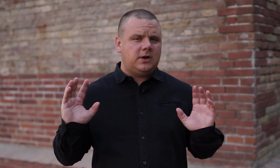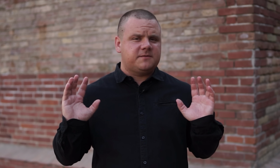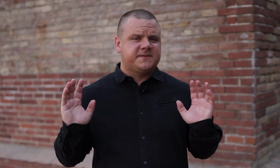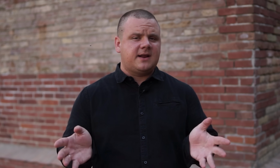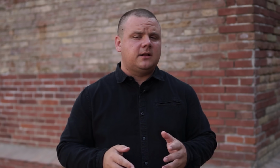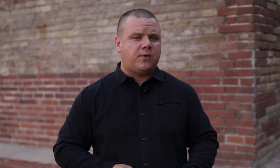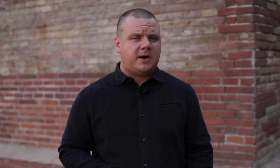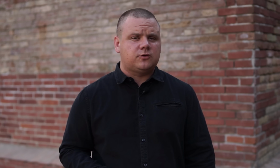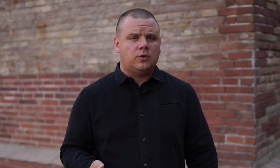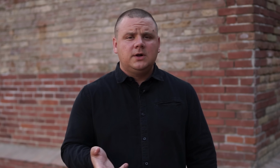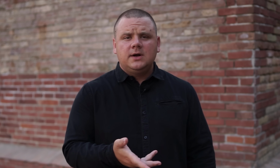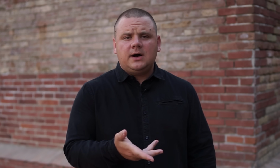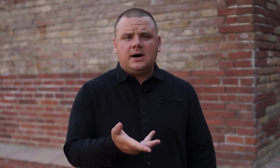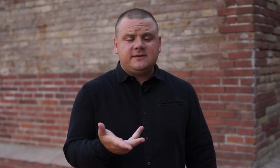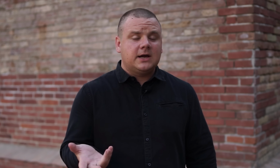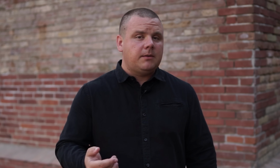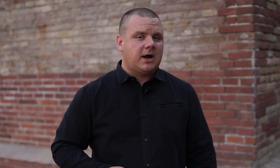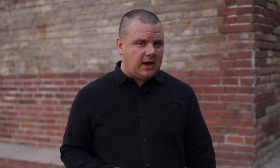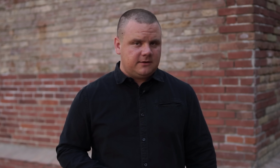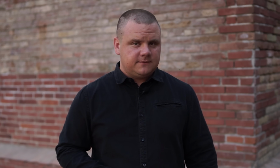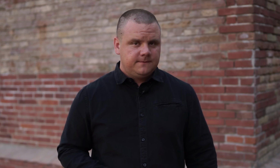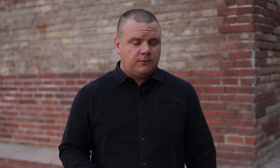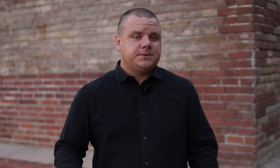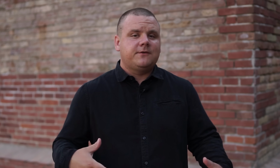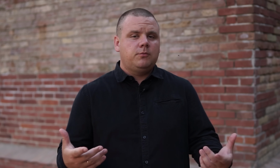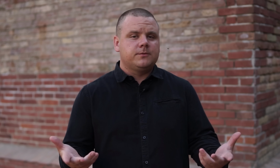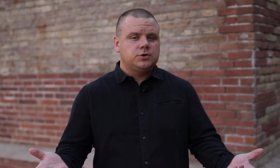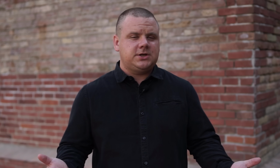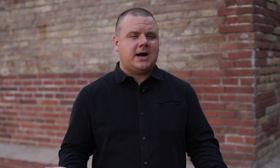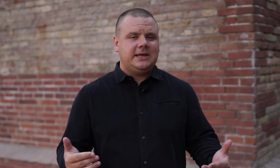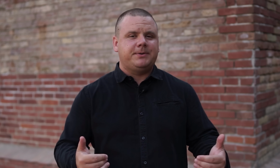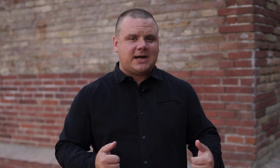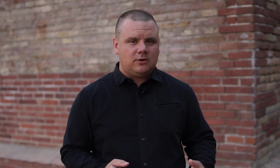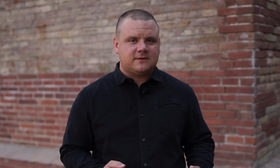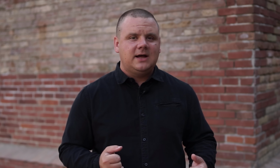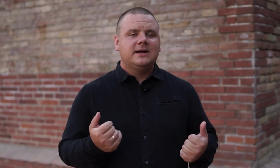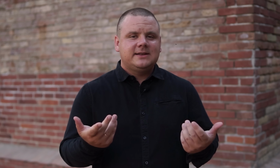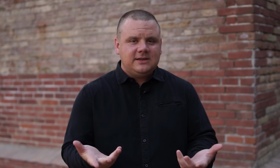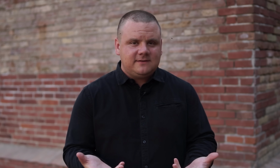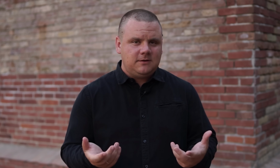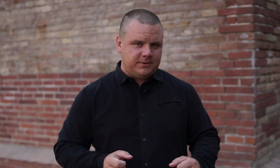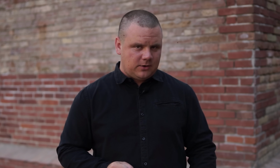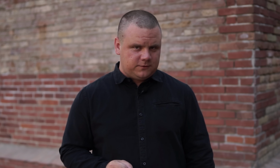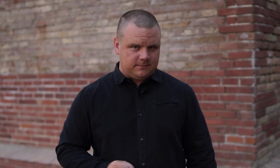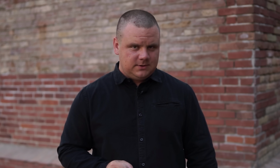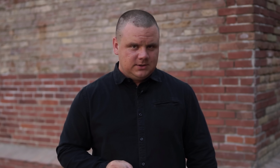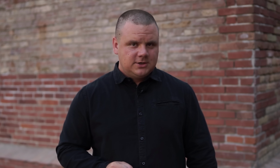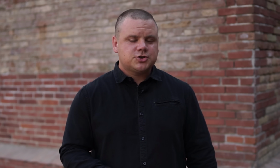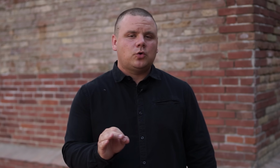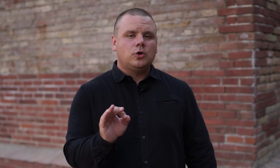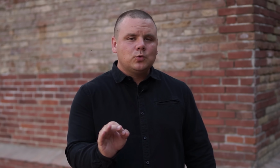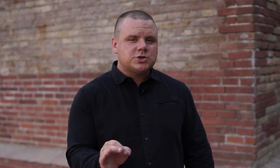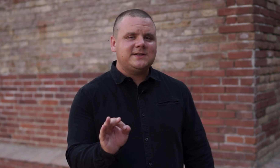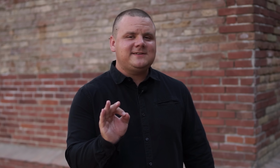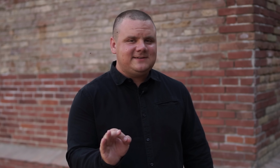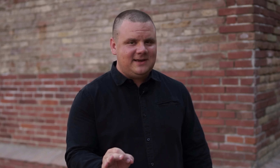оскорблял, то ли распространял информацию телеграм-каналов. В общем-то, в любом случае, они пытаются донести белорусам,